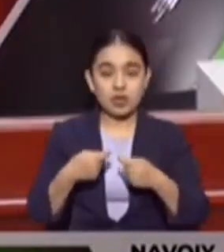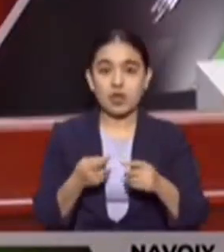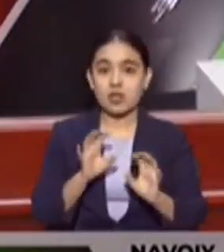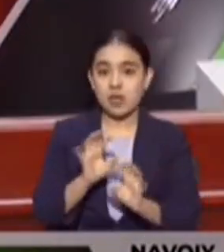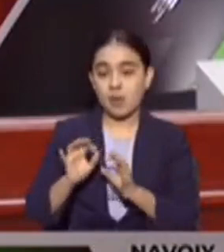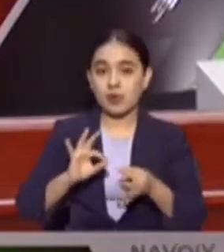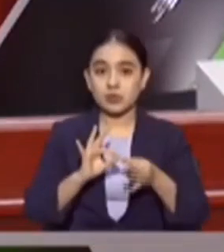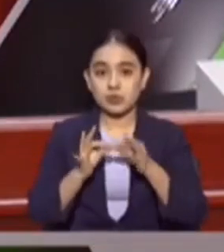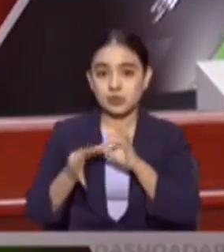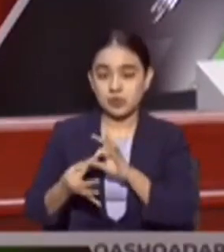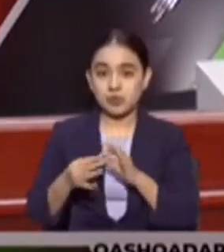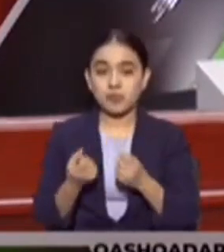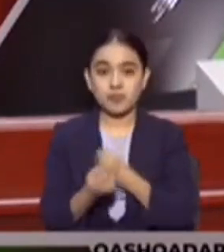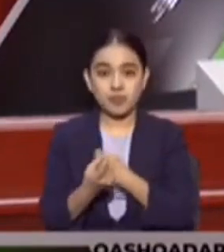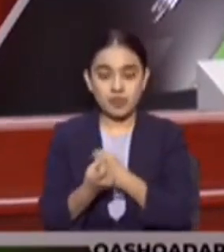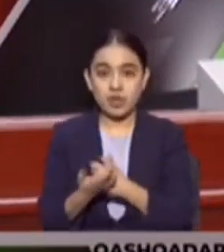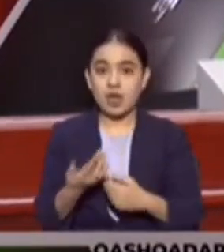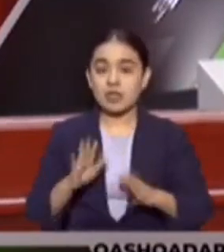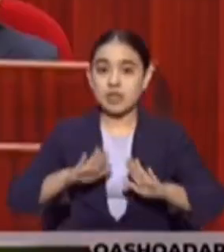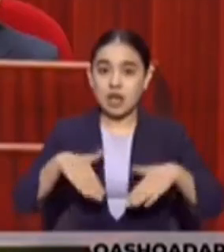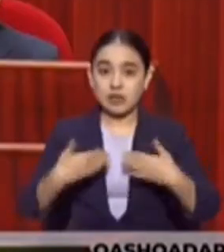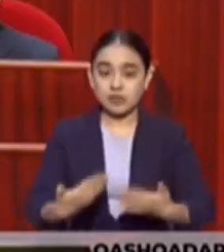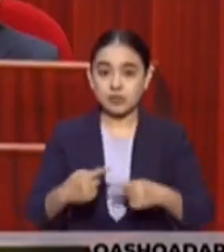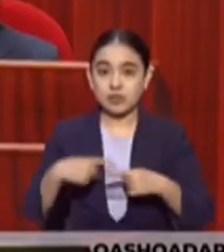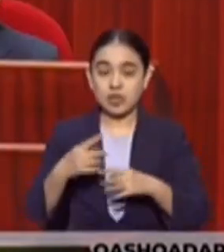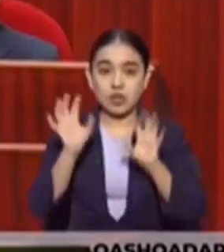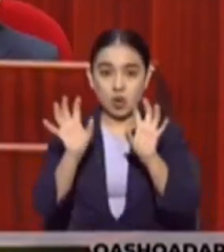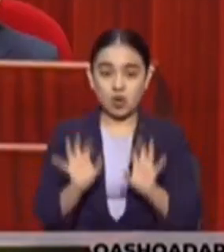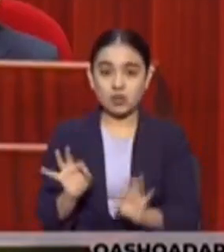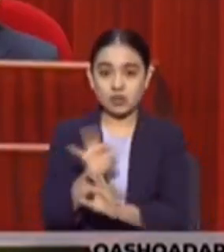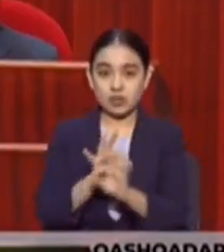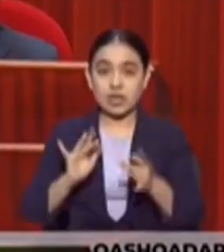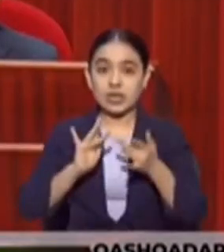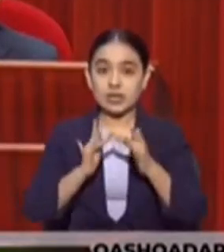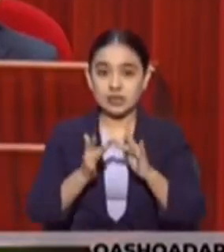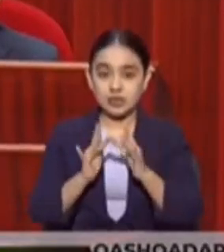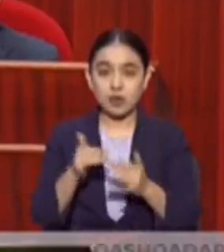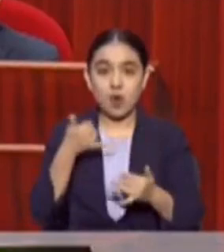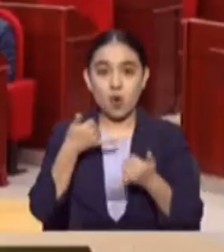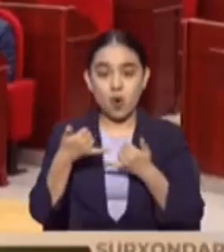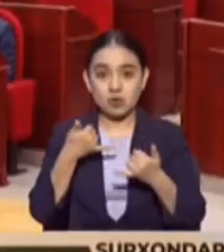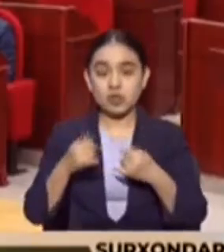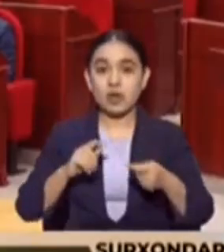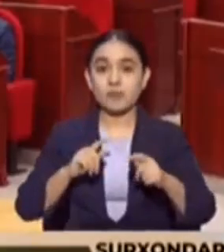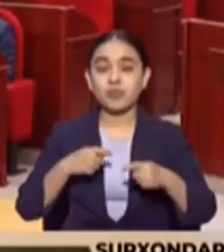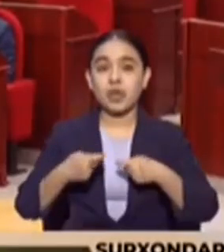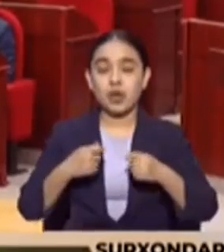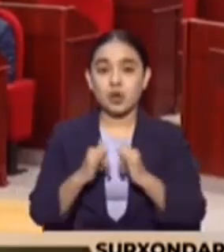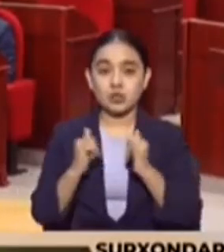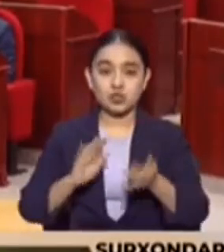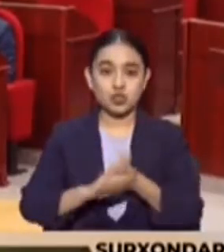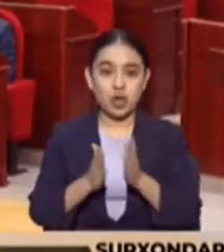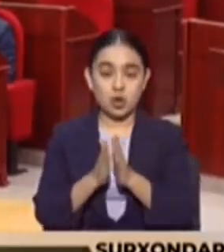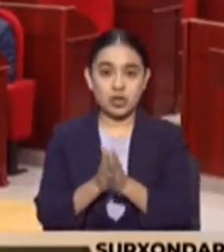qator qiyinchiliklar vujudga kelyapti. Taklif etilayotgan navbatdagi qonun loyihasi bilan internet va aloqa qamrovini oshirish uchun